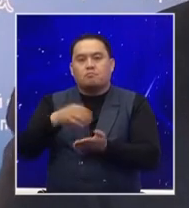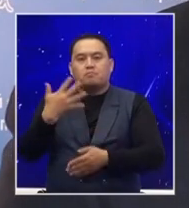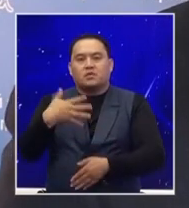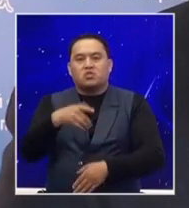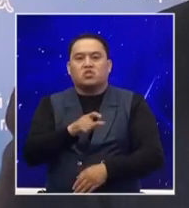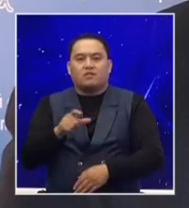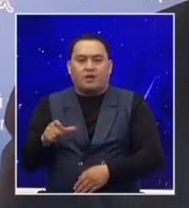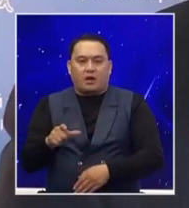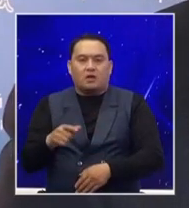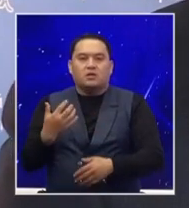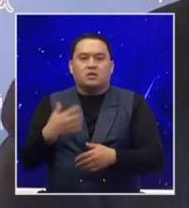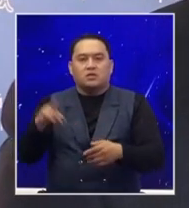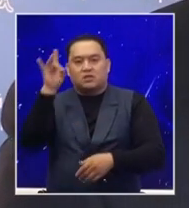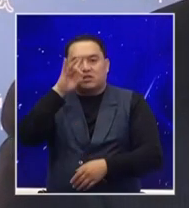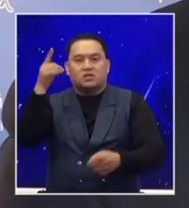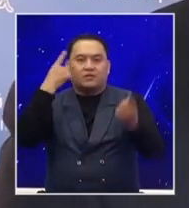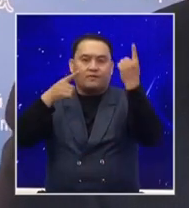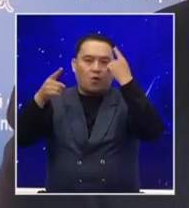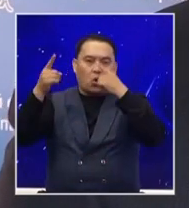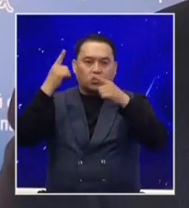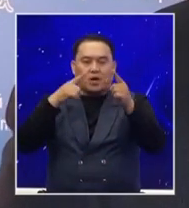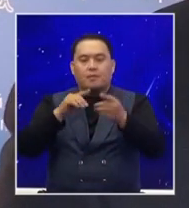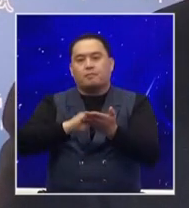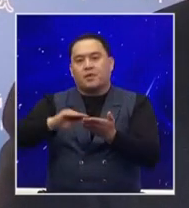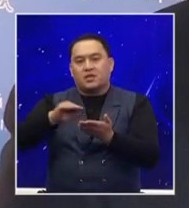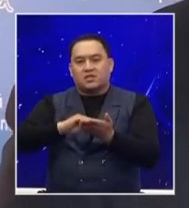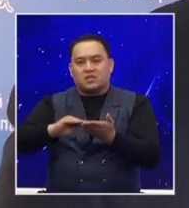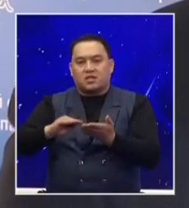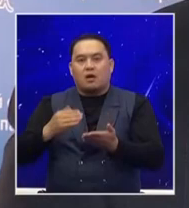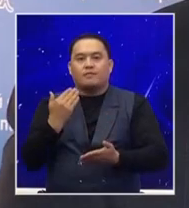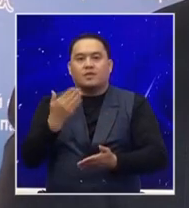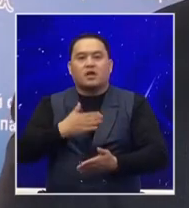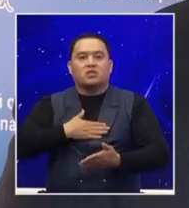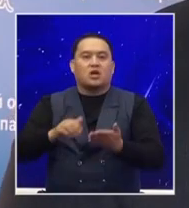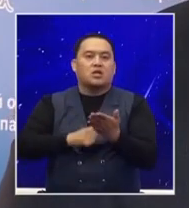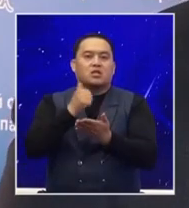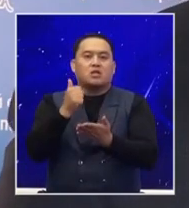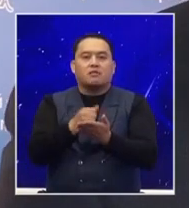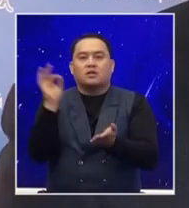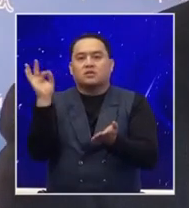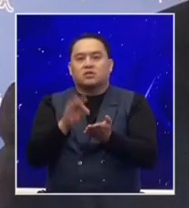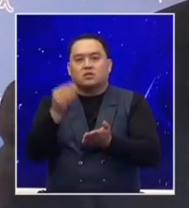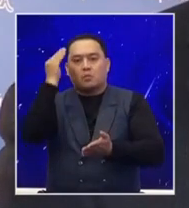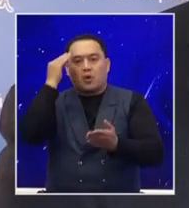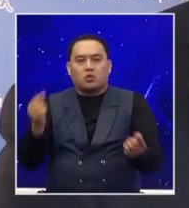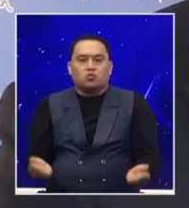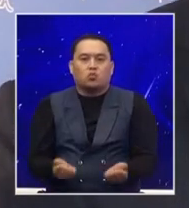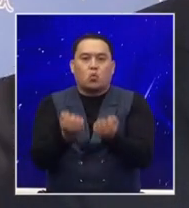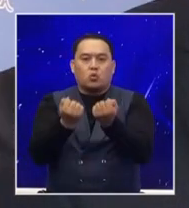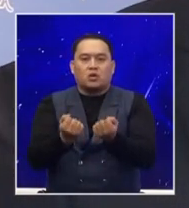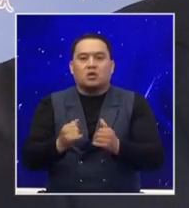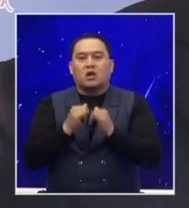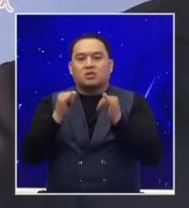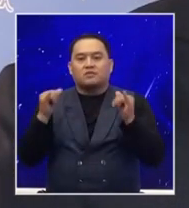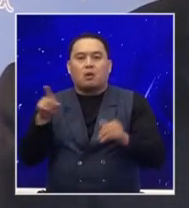человек, среди которых известные творческие деятели, писатели и журналисты. Нашей главной задачей остается способствовать духовно-нравственному